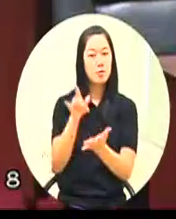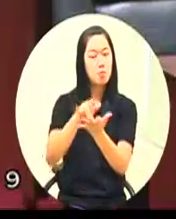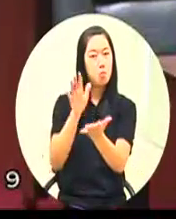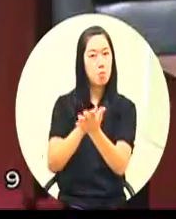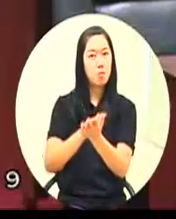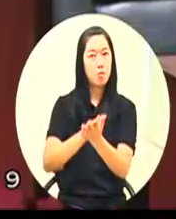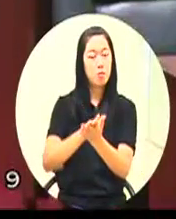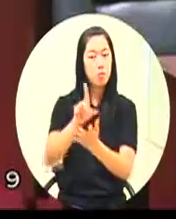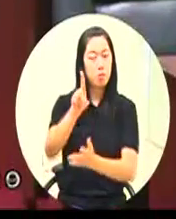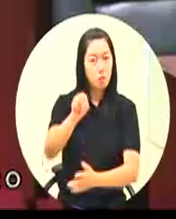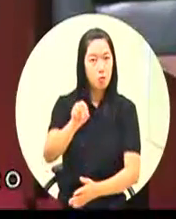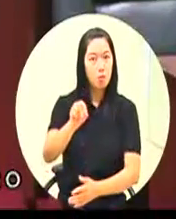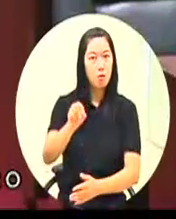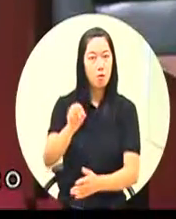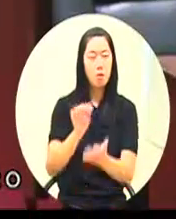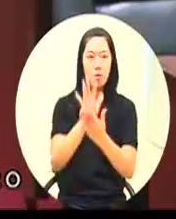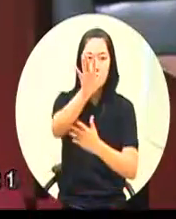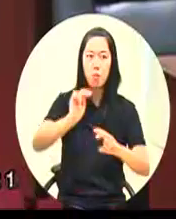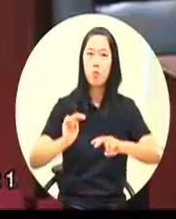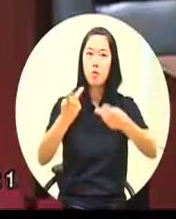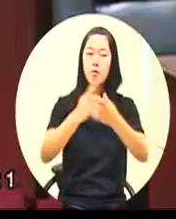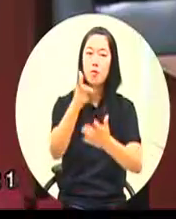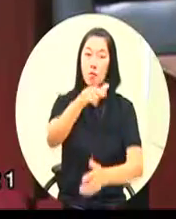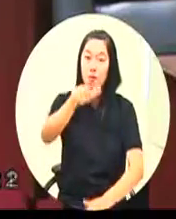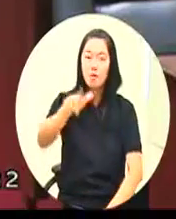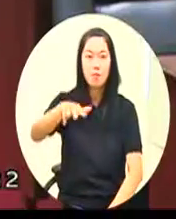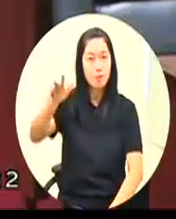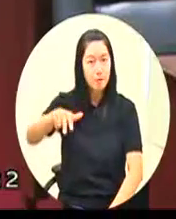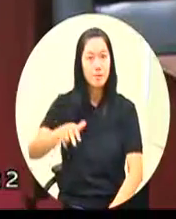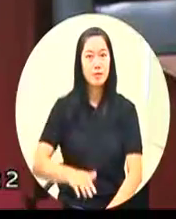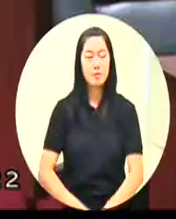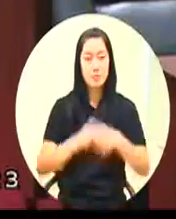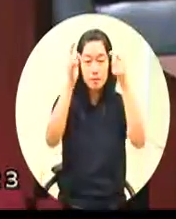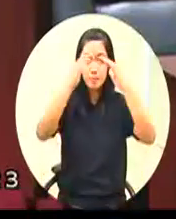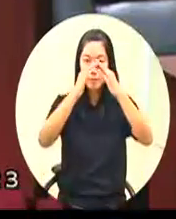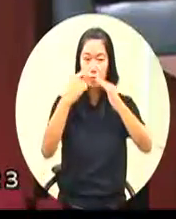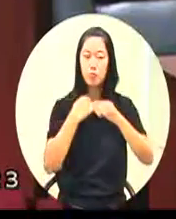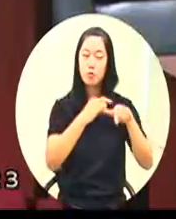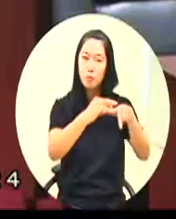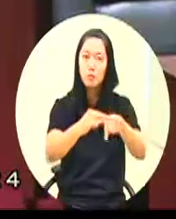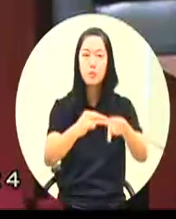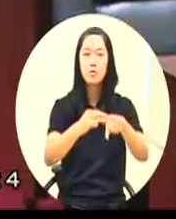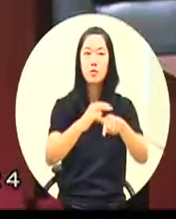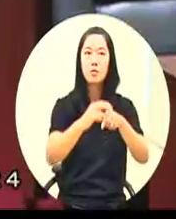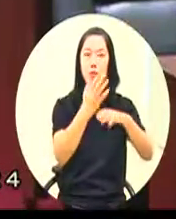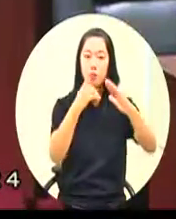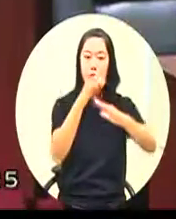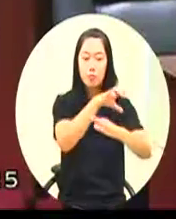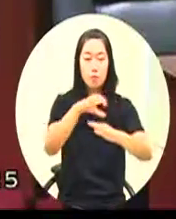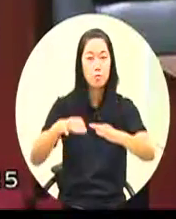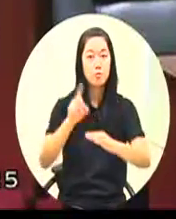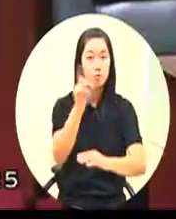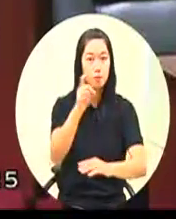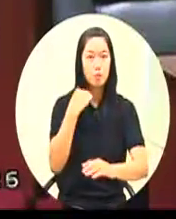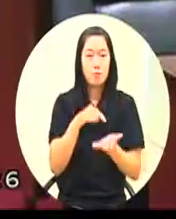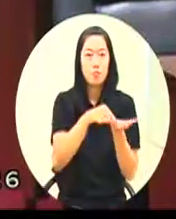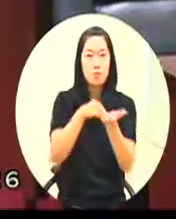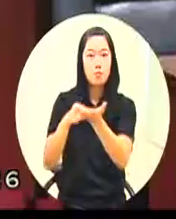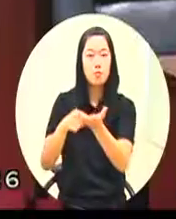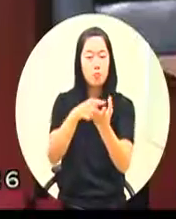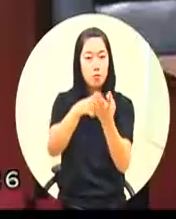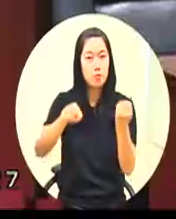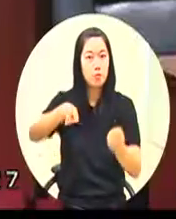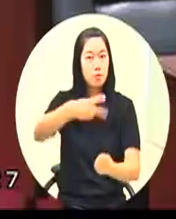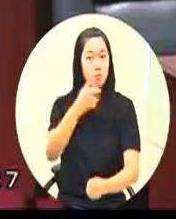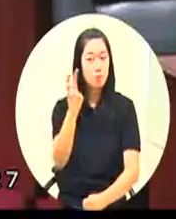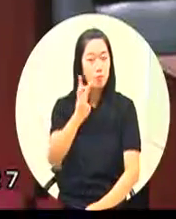好像都6000、7000。高雄市我介绍了10个国小，大概总共申请了232个监视器的头啊，